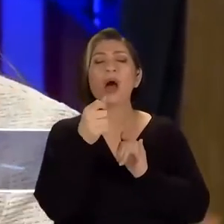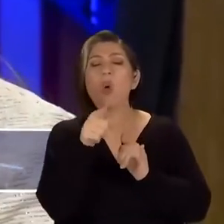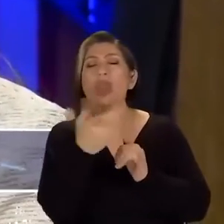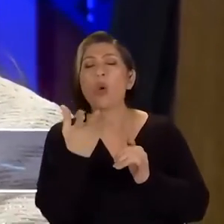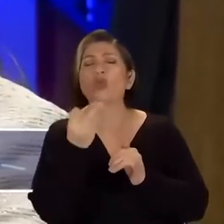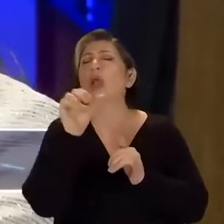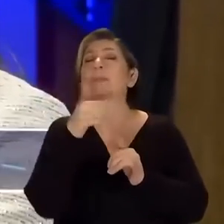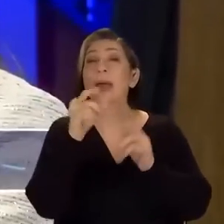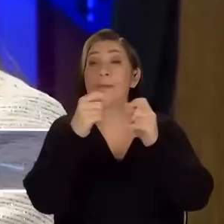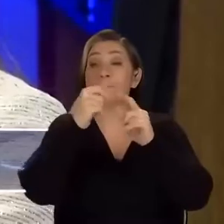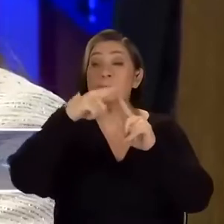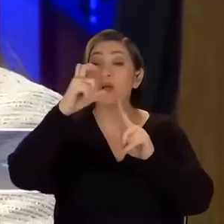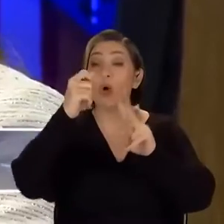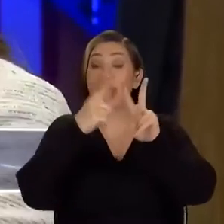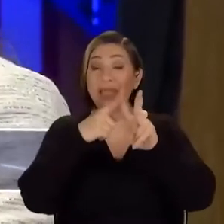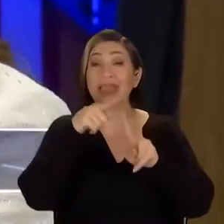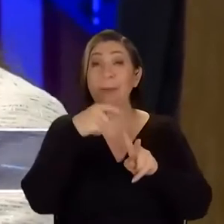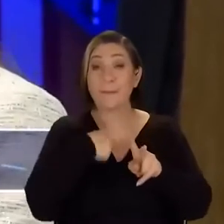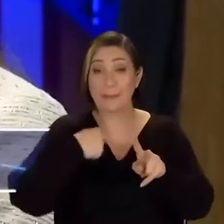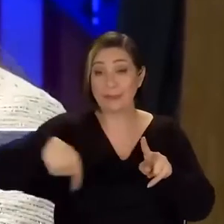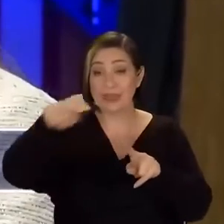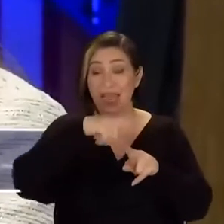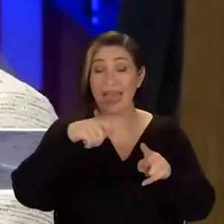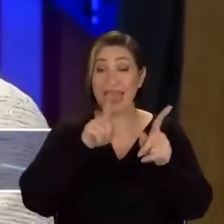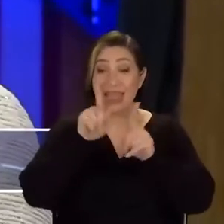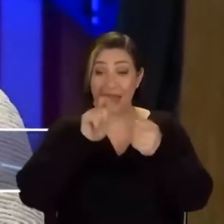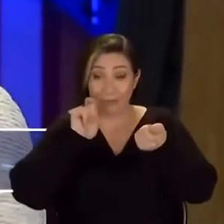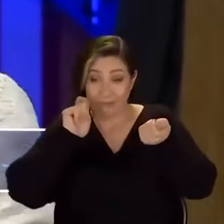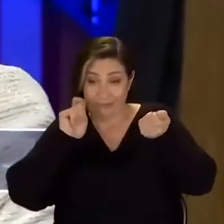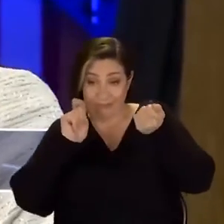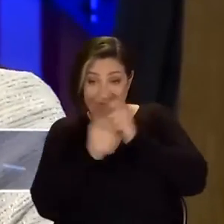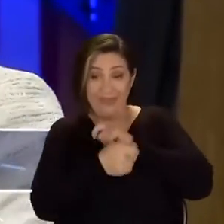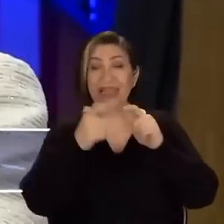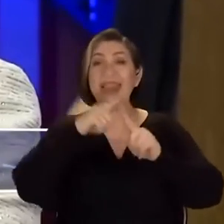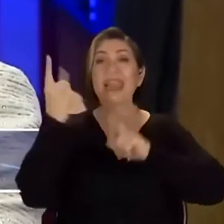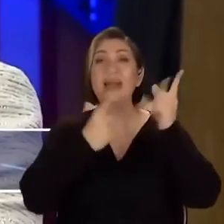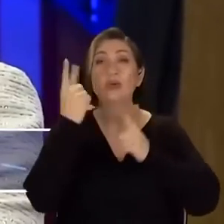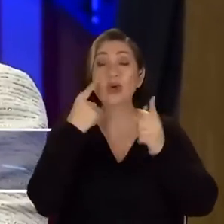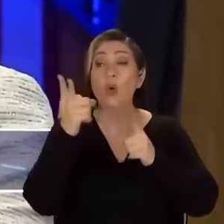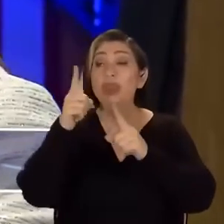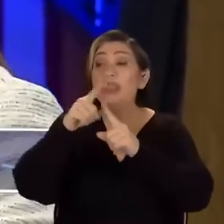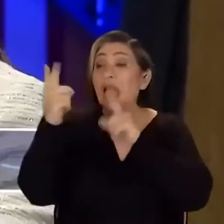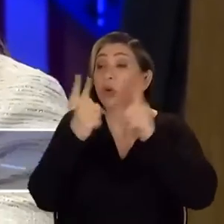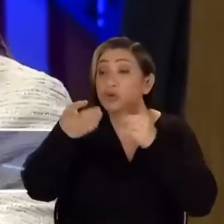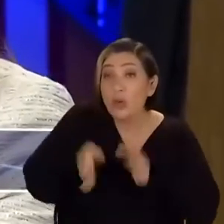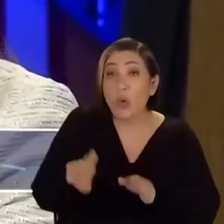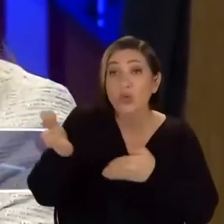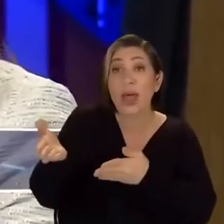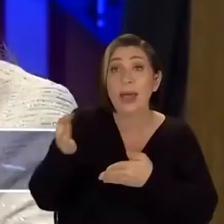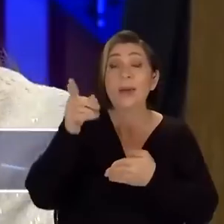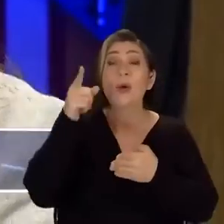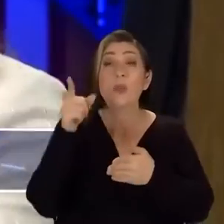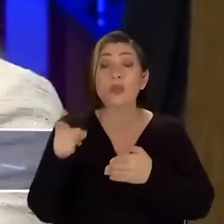değil. Bitcoin'de zaten artık bizler dijital dönüşmeye çalışırken onlar dijitale doğdular. Bitcoin'de